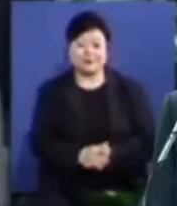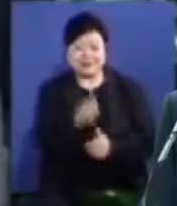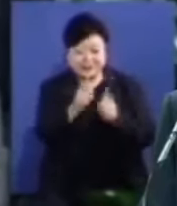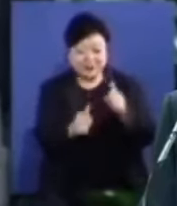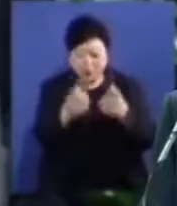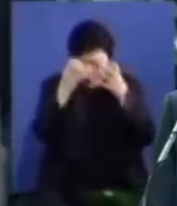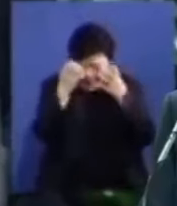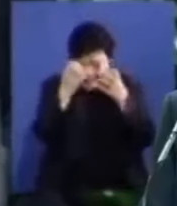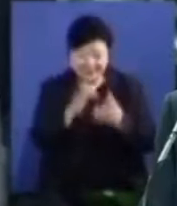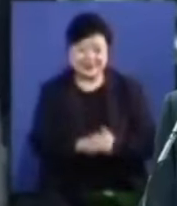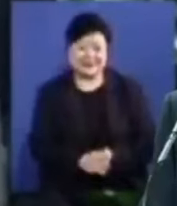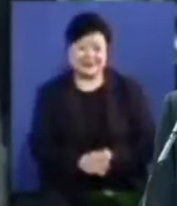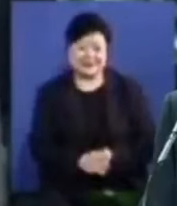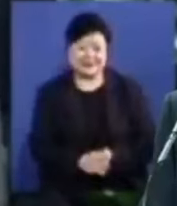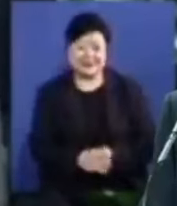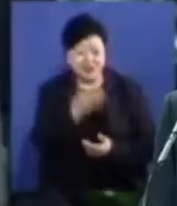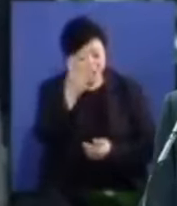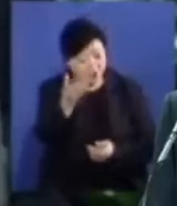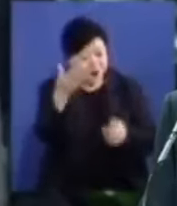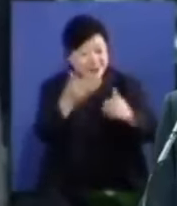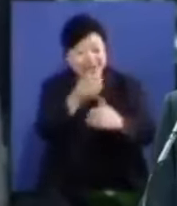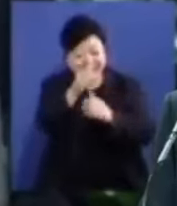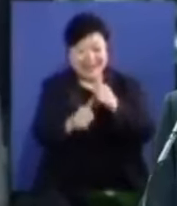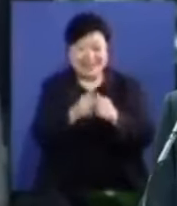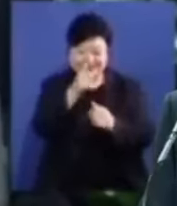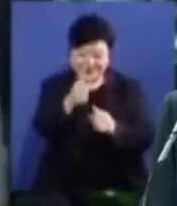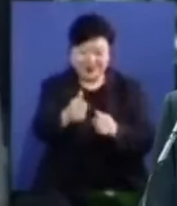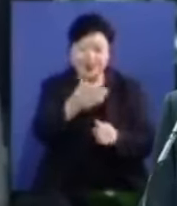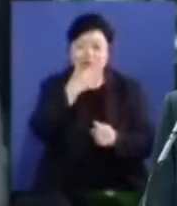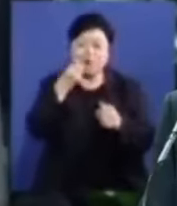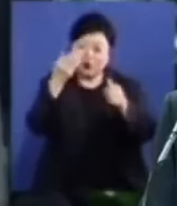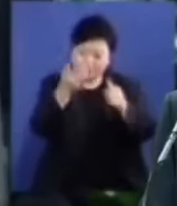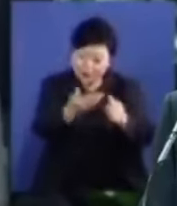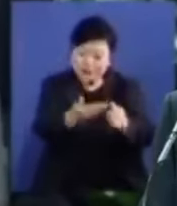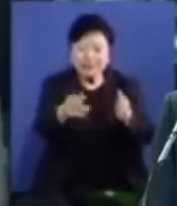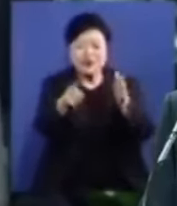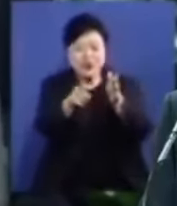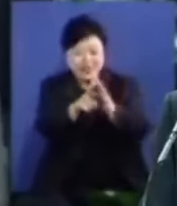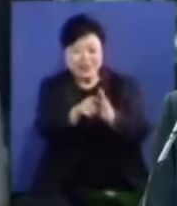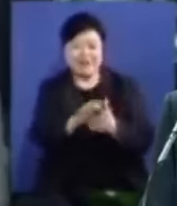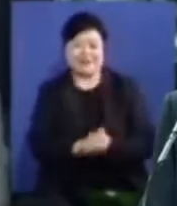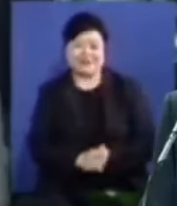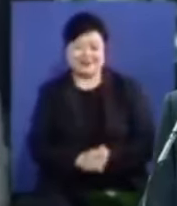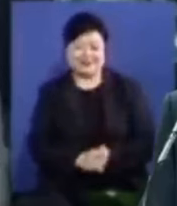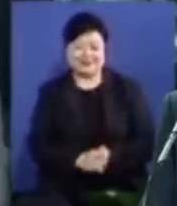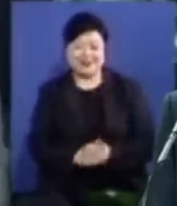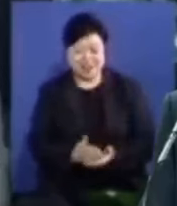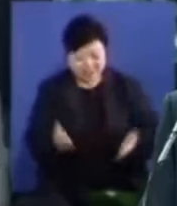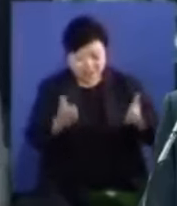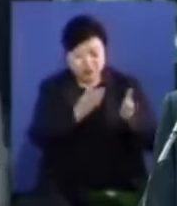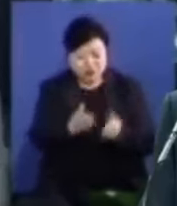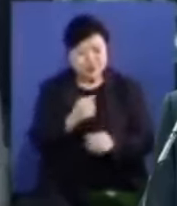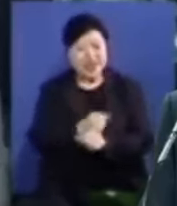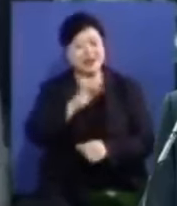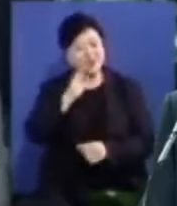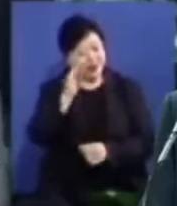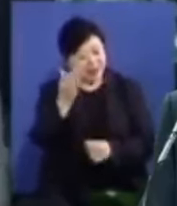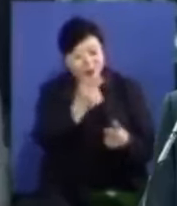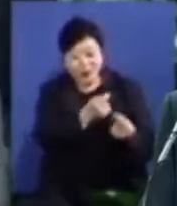시험과 고난은 여러분에게 하나님이 복을 주시기 위해서 그릇을 준비하는